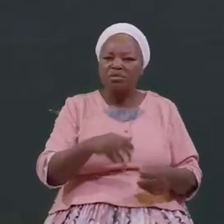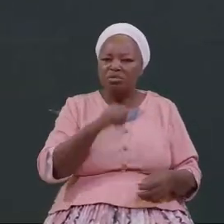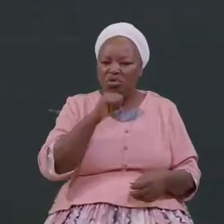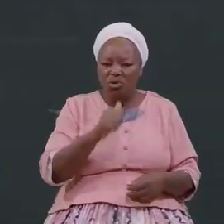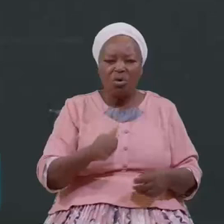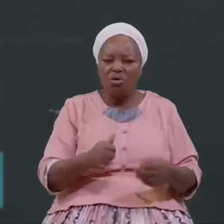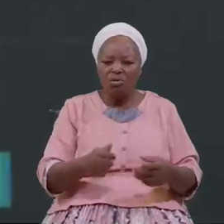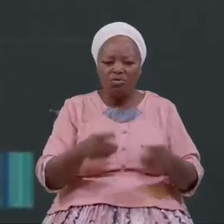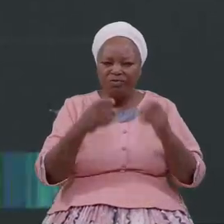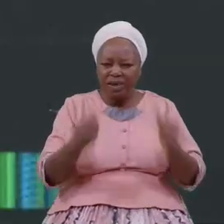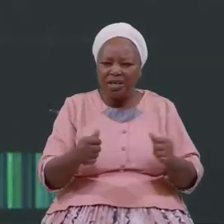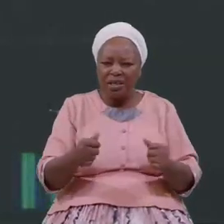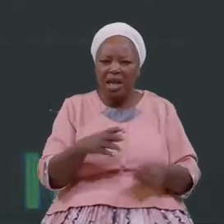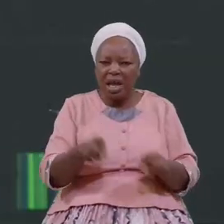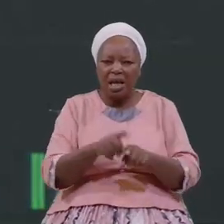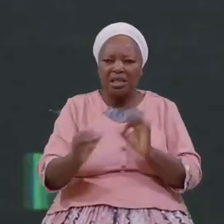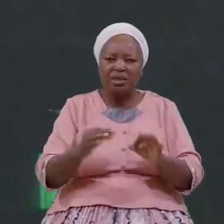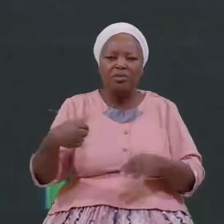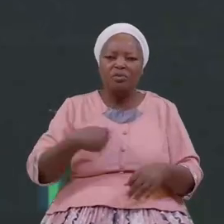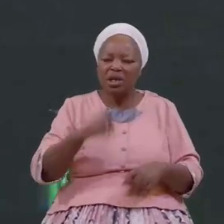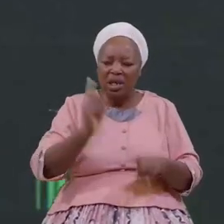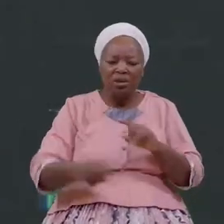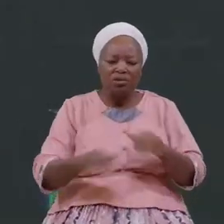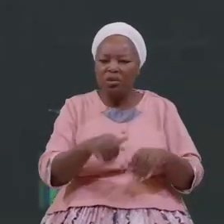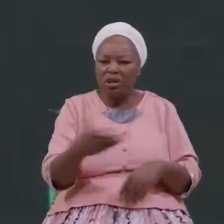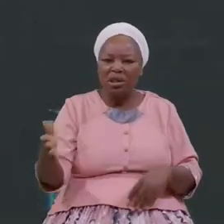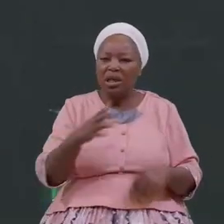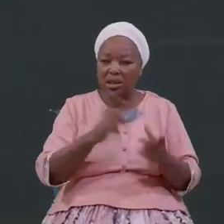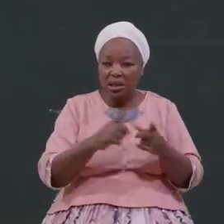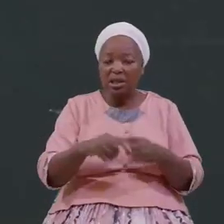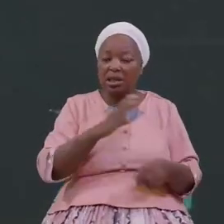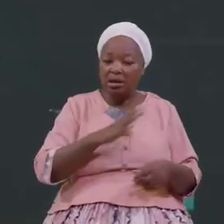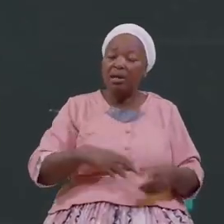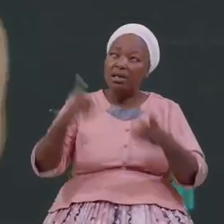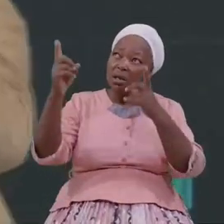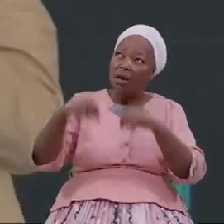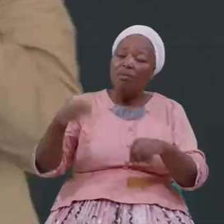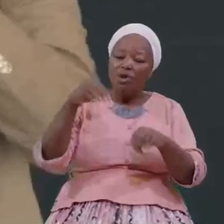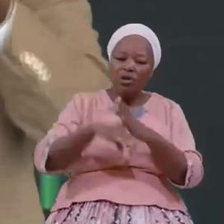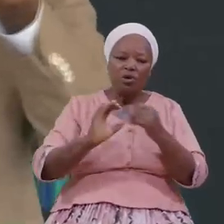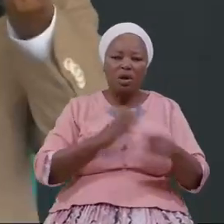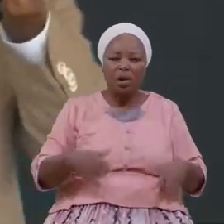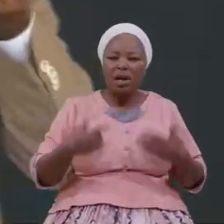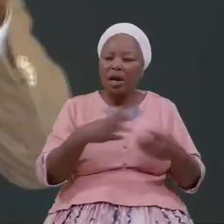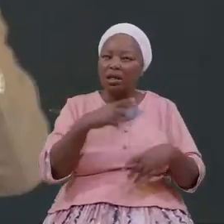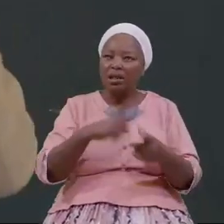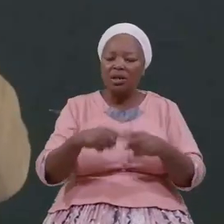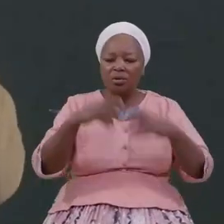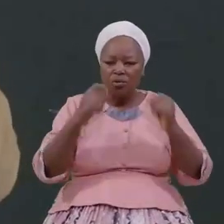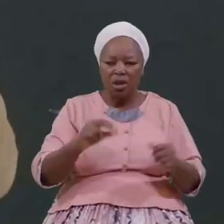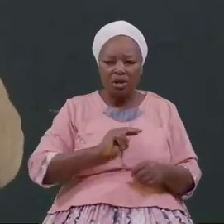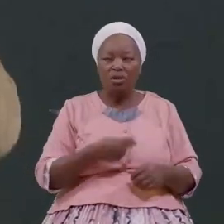muets, dormants. C'est comme si on ne peut rien faire, mais quand Christ entre en